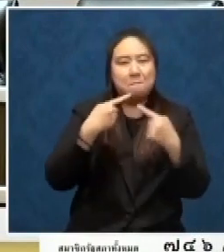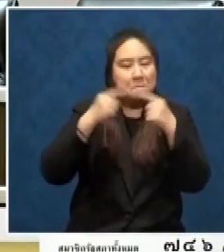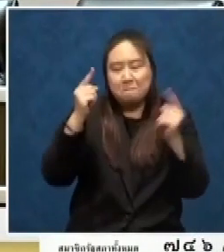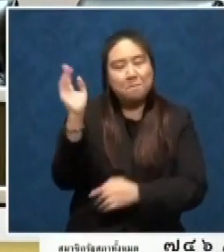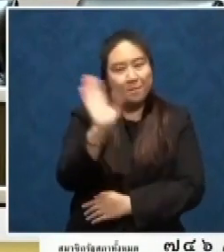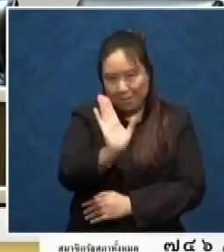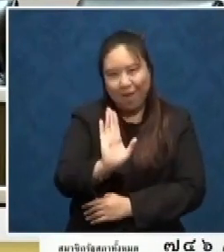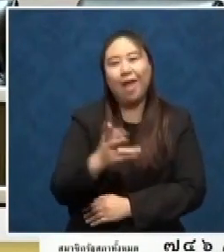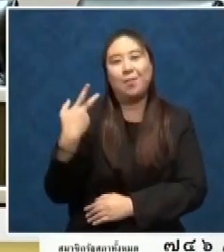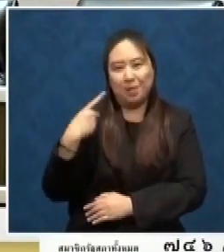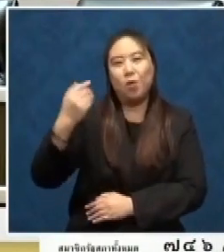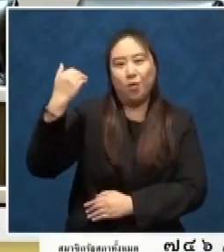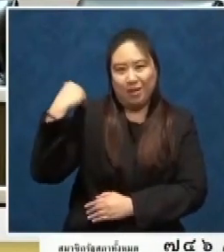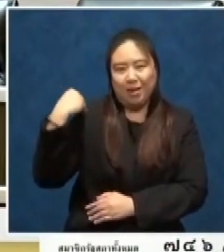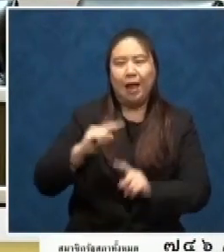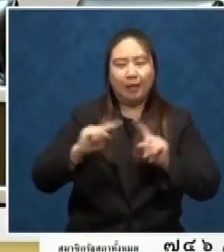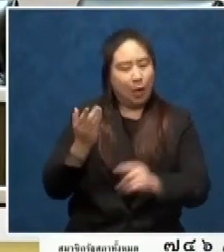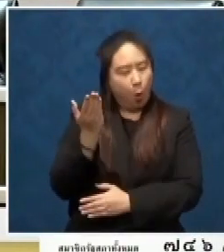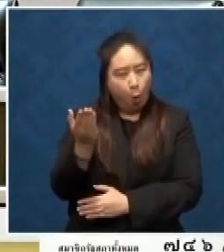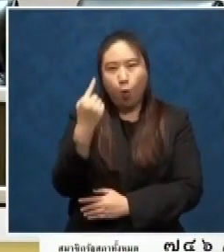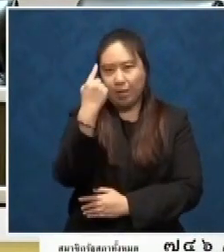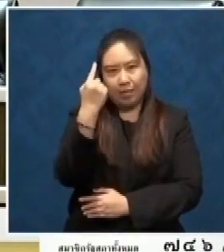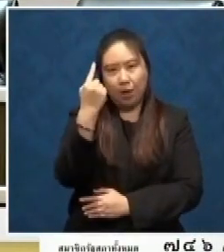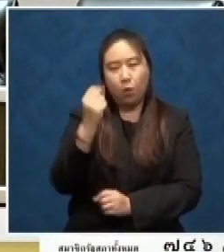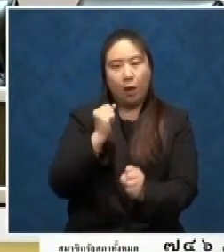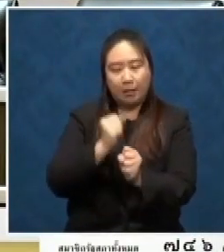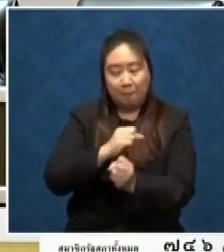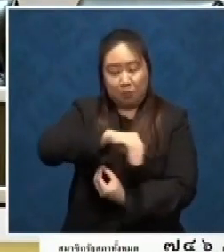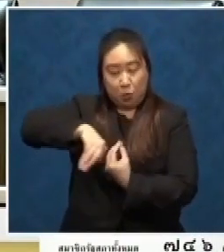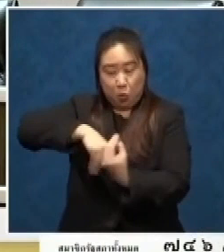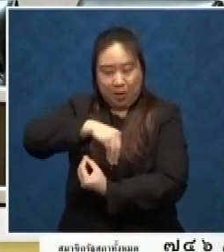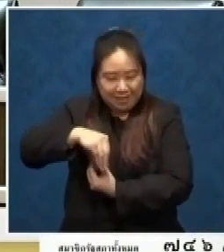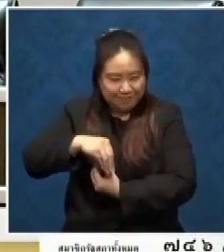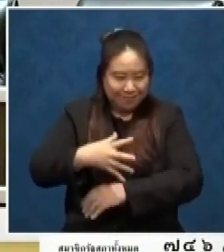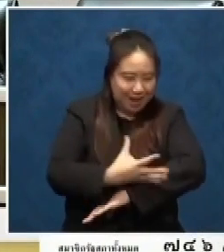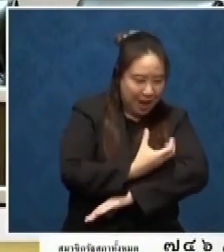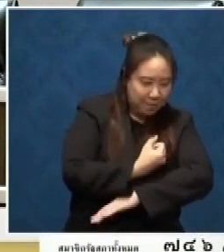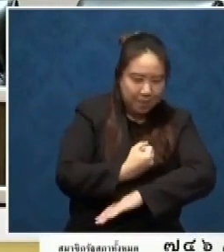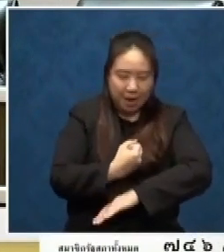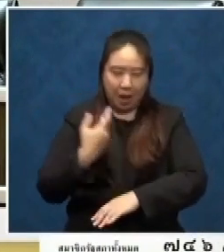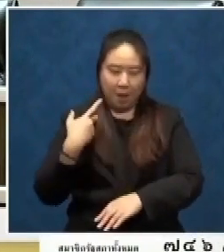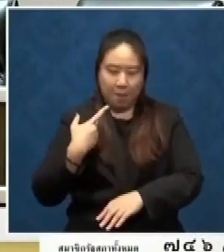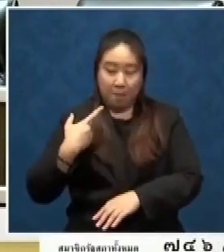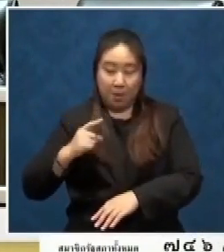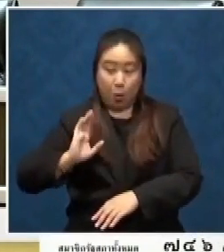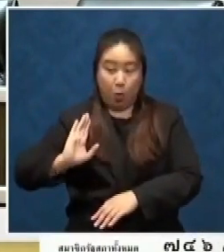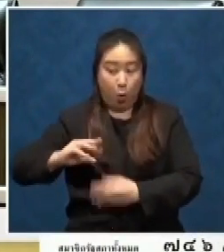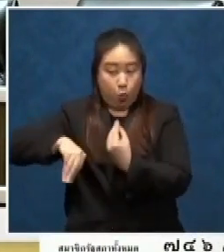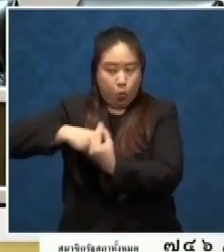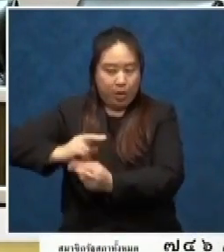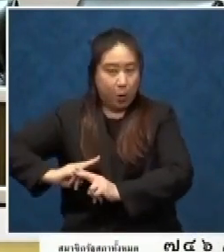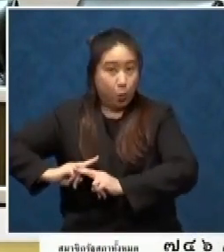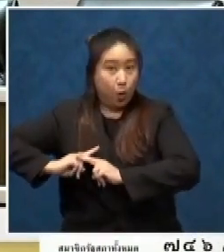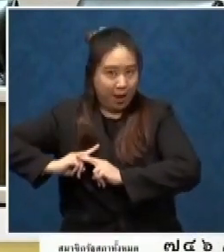ซ้ำขออย่างเดียวครับท่านครับอย่าทำธุรกิจเป็นการเมืองคืออย่าเอาผลประโยชน์ของธุรกิจส่วนตัว